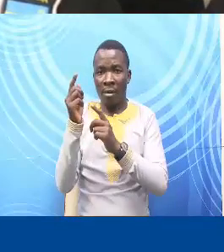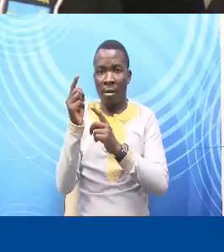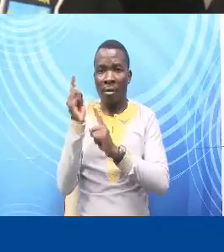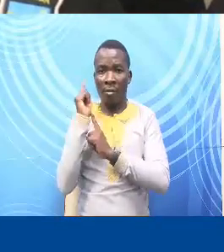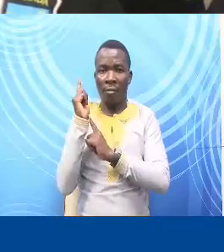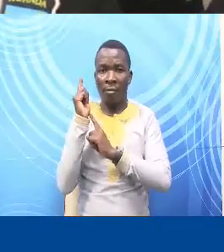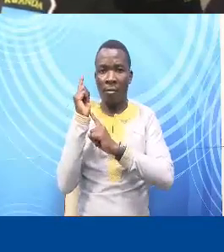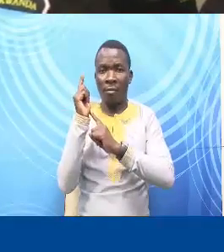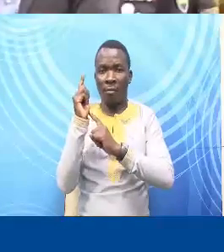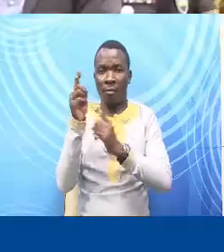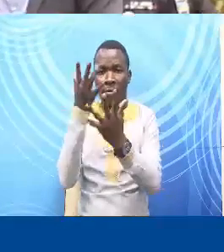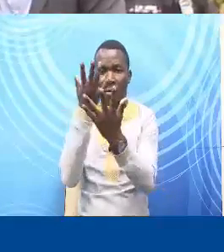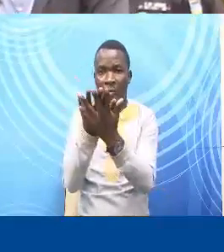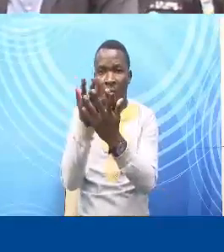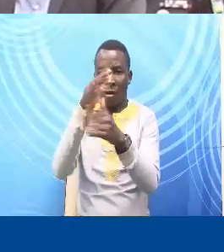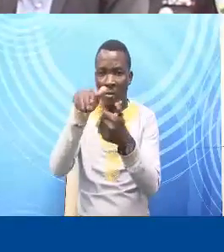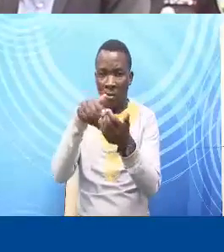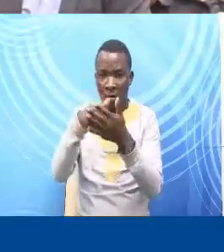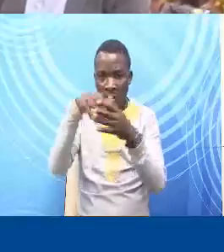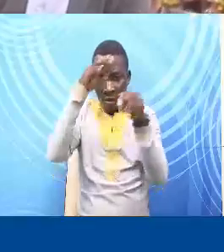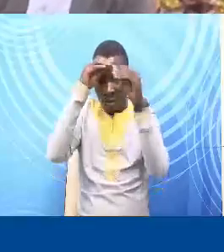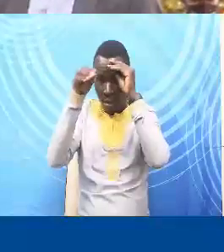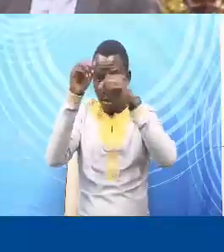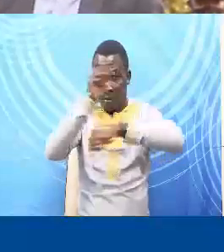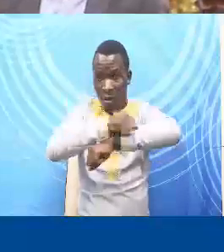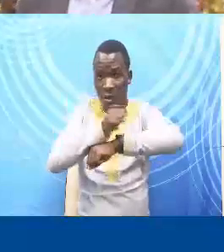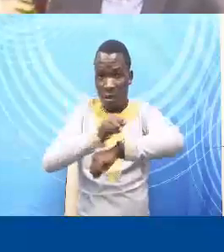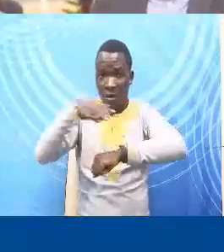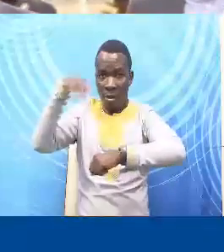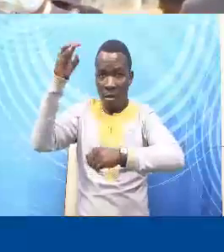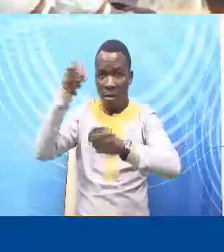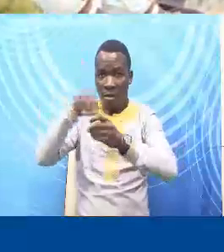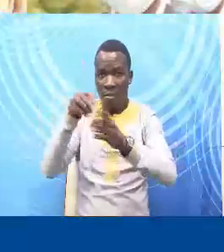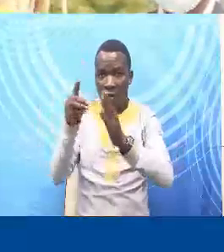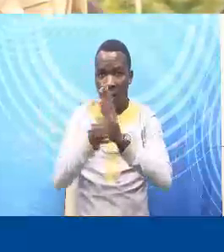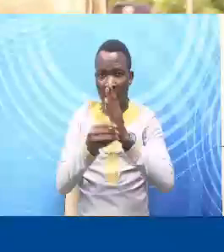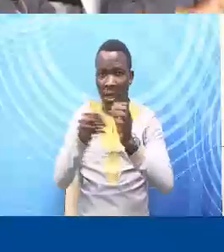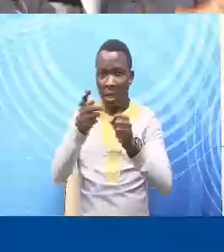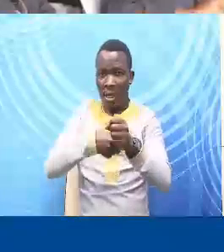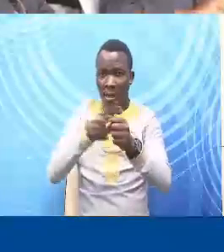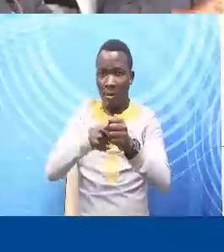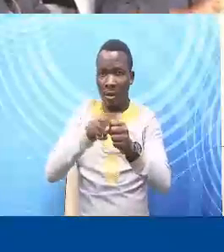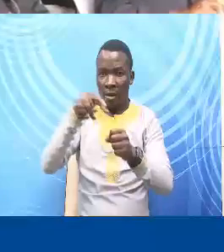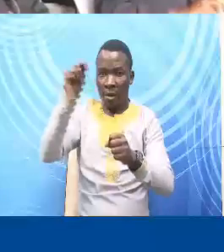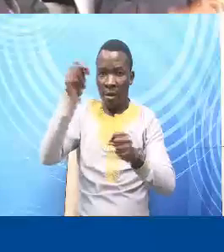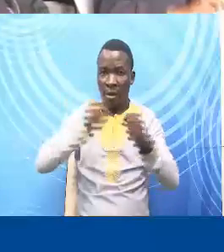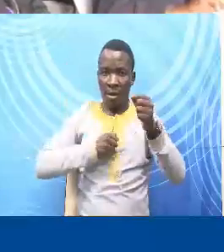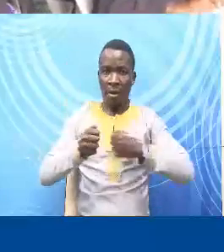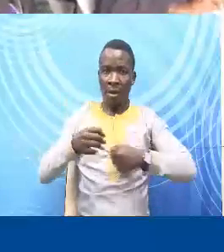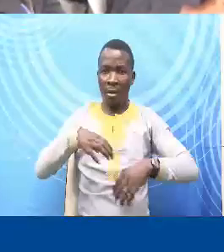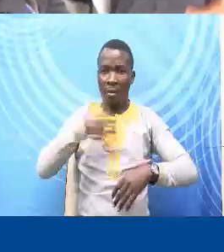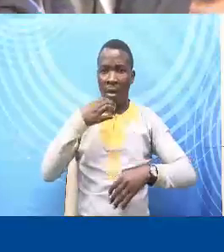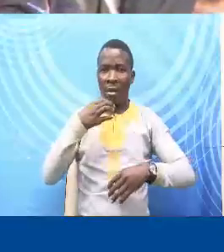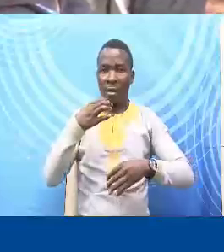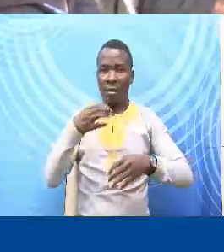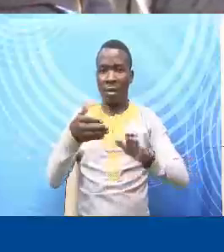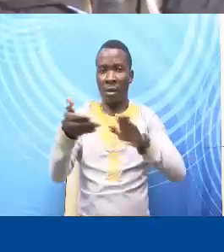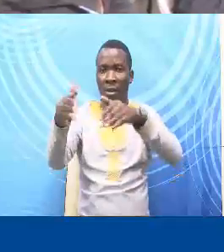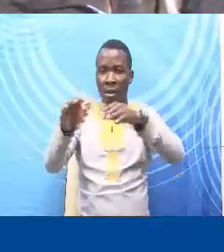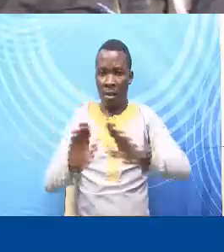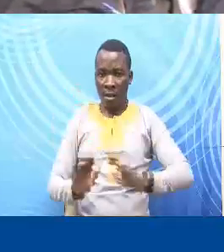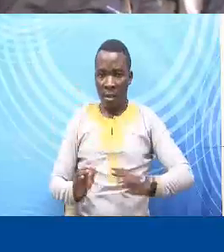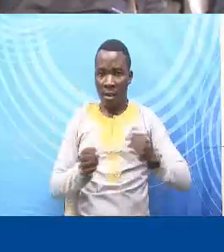bakaba biga mu ishuri rikuru rya polisi rere mu karere ka Musanze mu majyaruguru y'u Rwanda basuraga igicumbi cy'intwari z'igihugu gerereye i